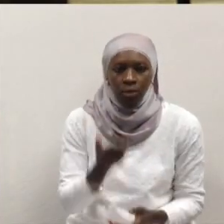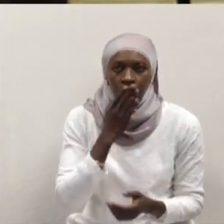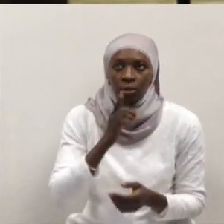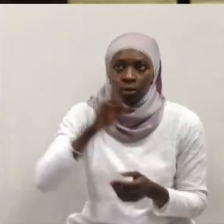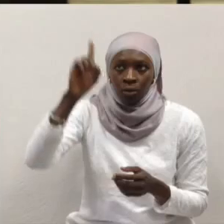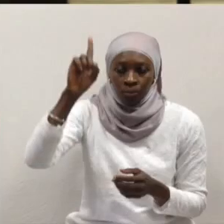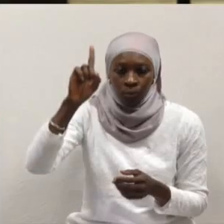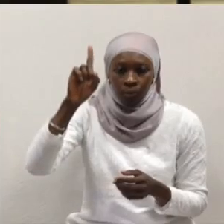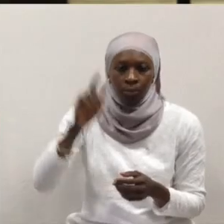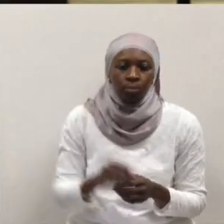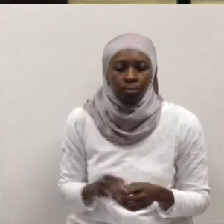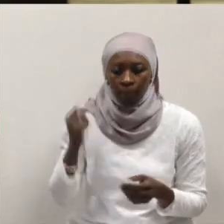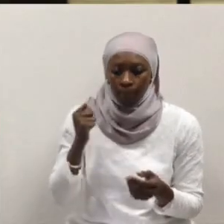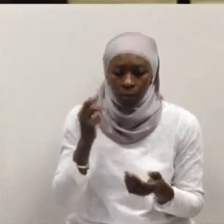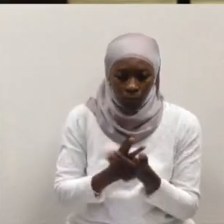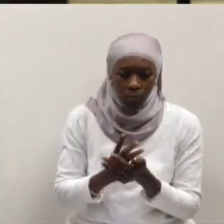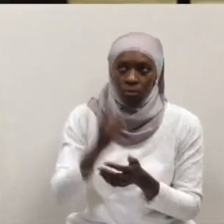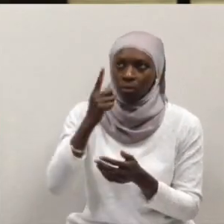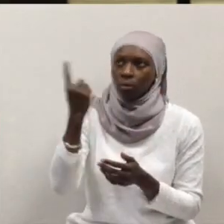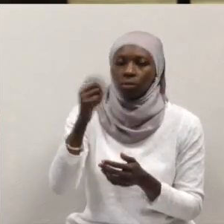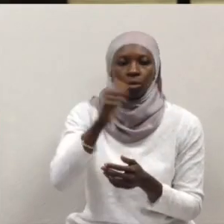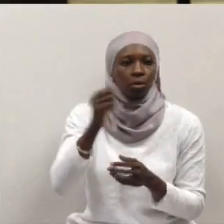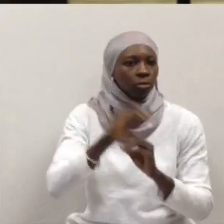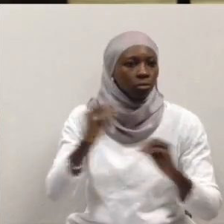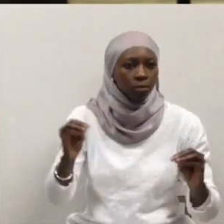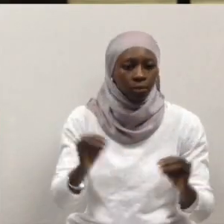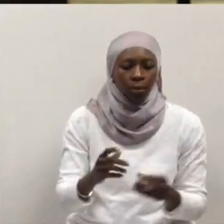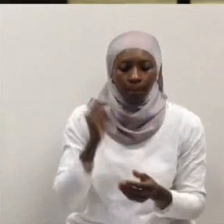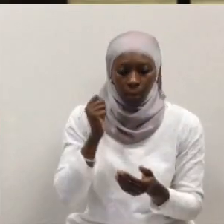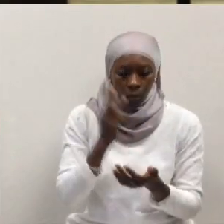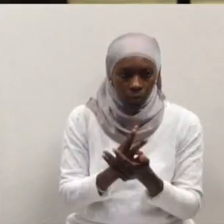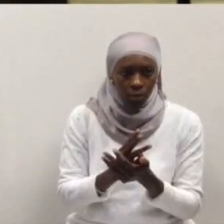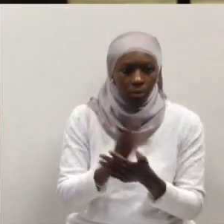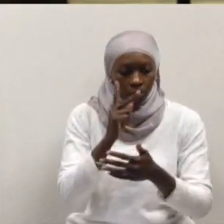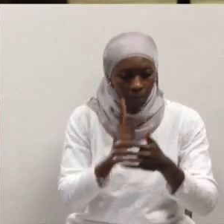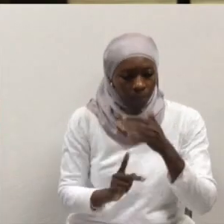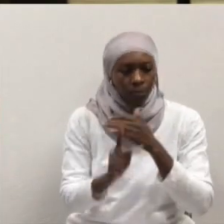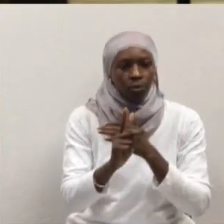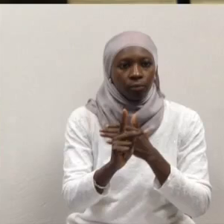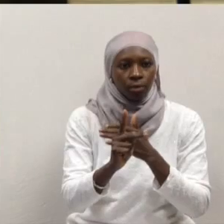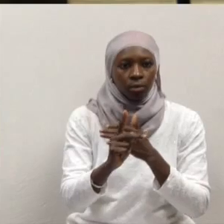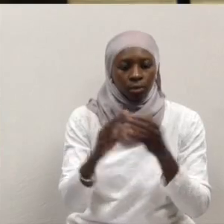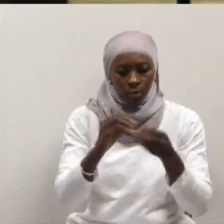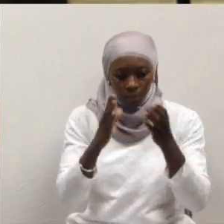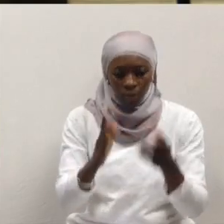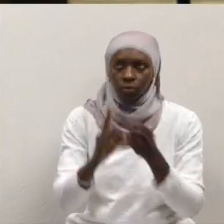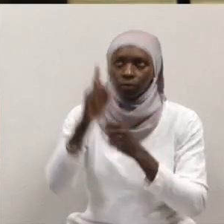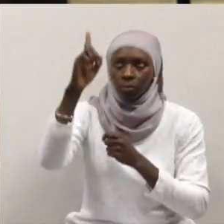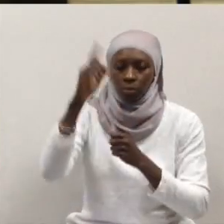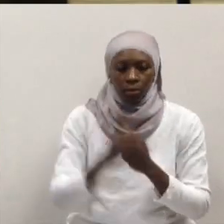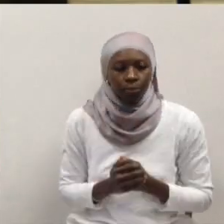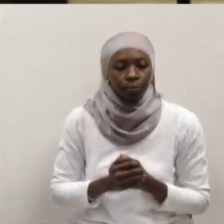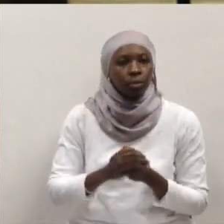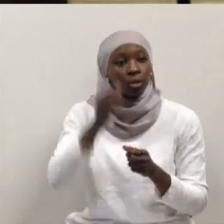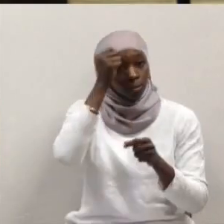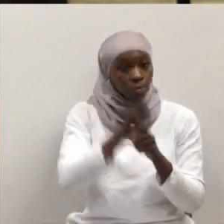مولانا محمدا عبده ورسوله وبعد. Brothers and sisters, you might have heard it, you might not.